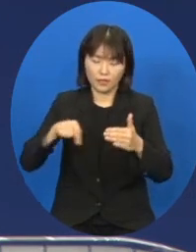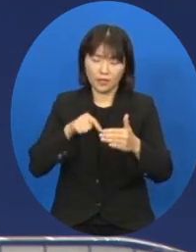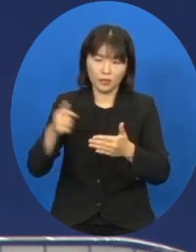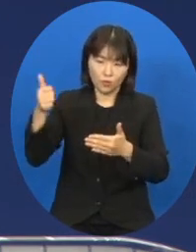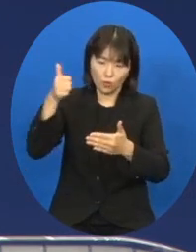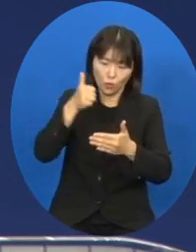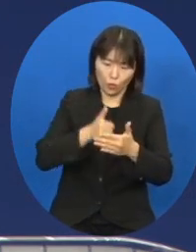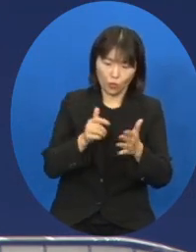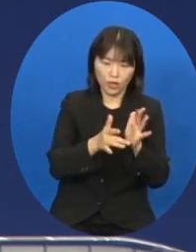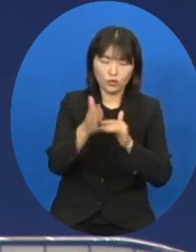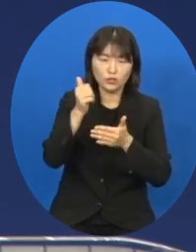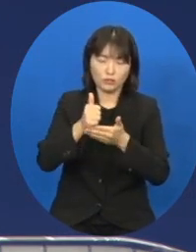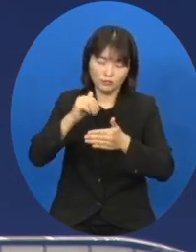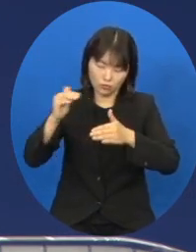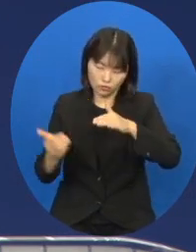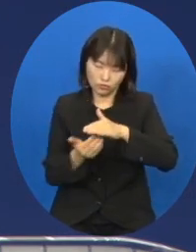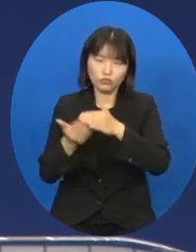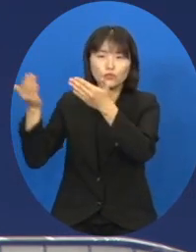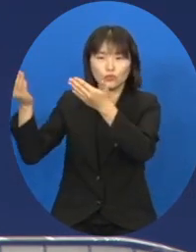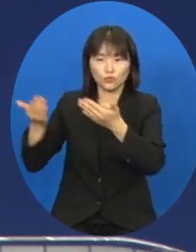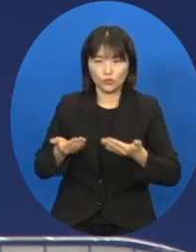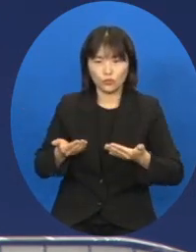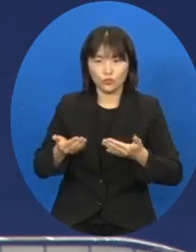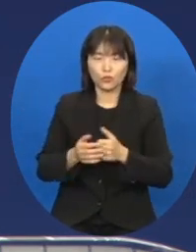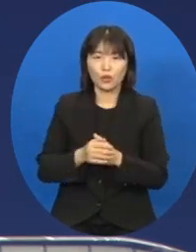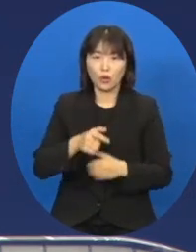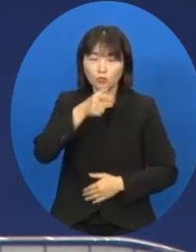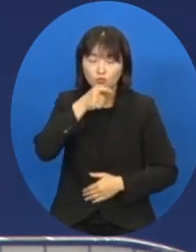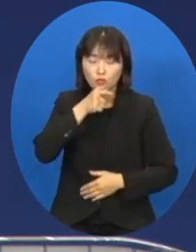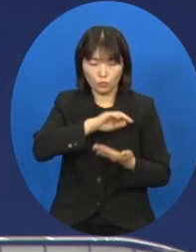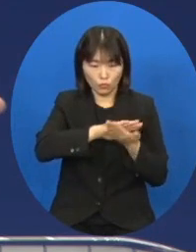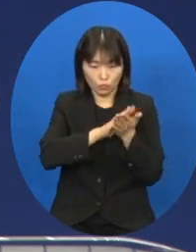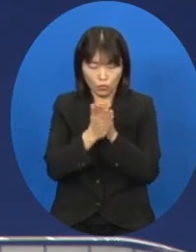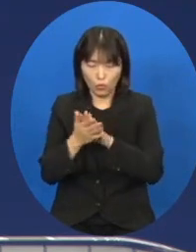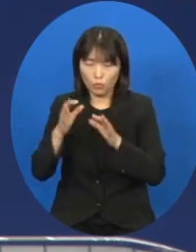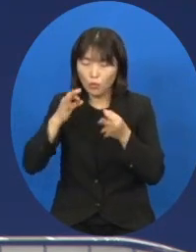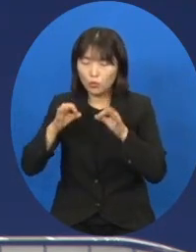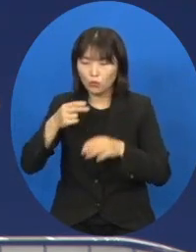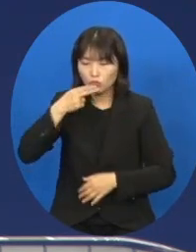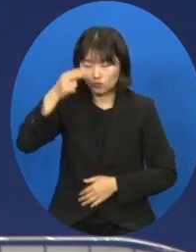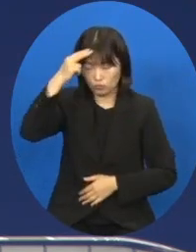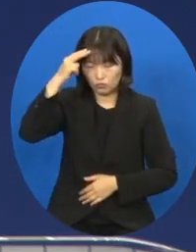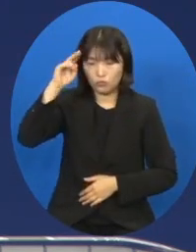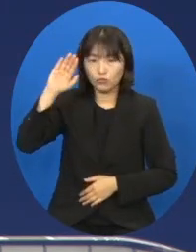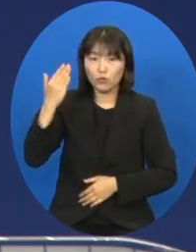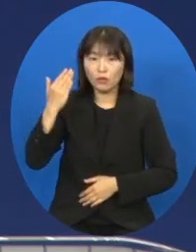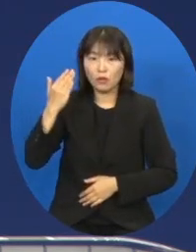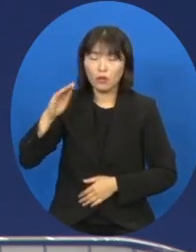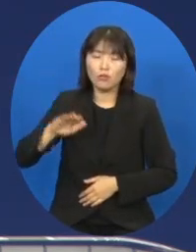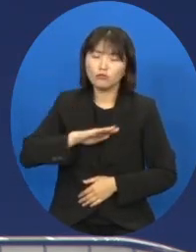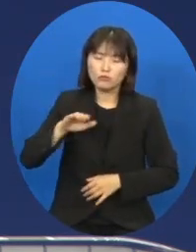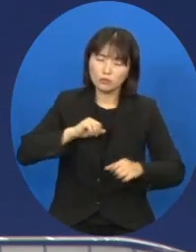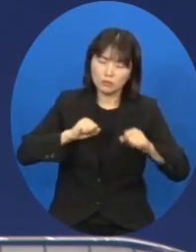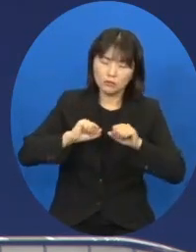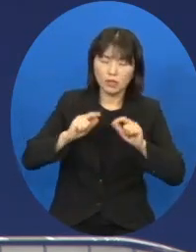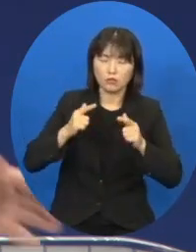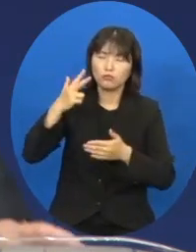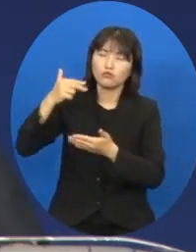예수님께서 이루어 주실 것입니다. 물이 포도주가 되는 것은 우리가 하는 게 아니고 주님이 하시는